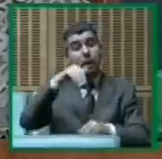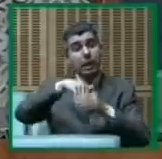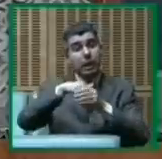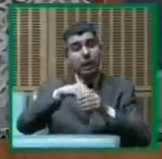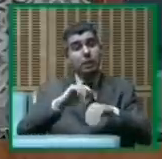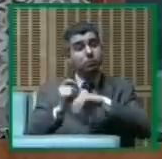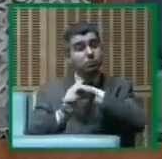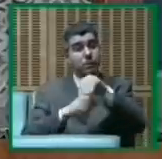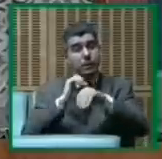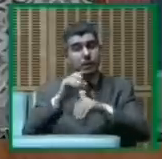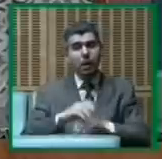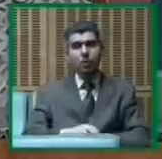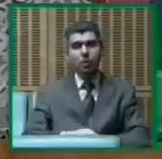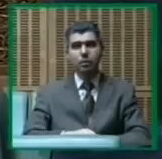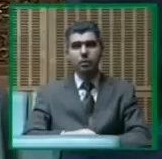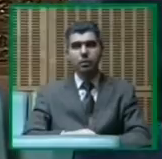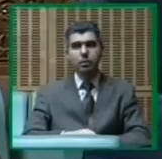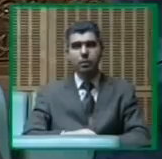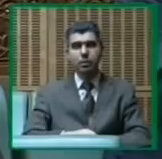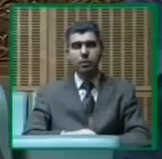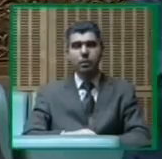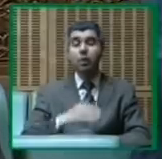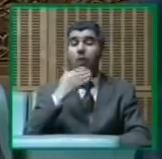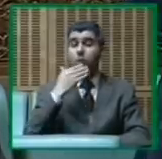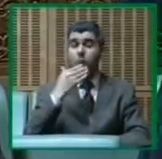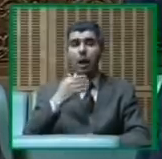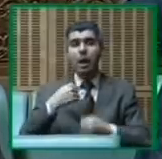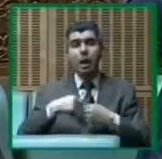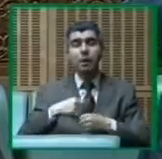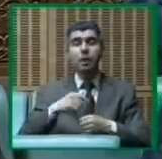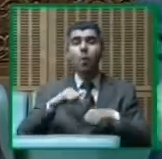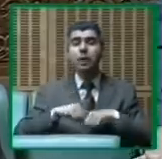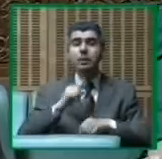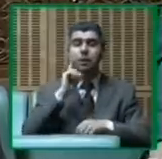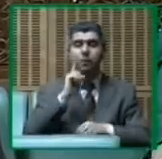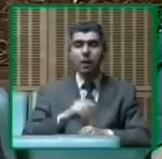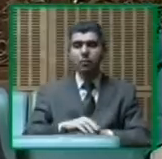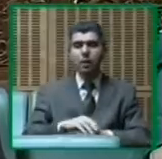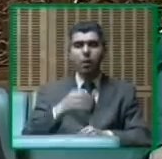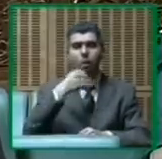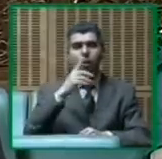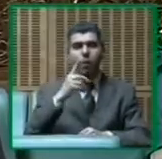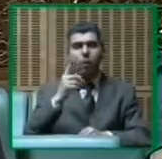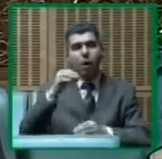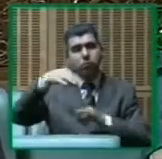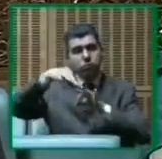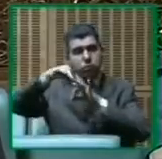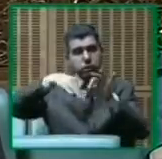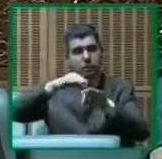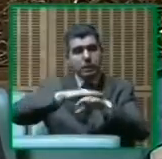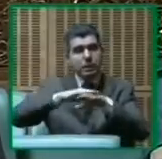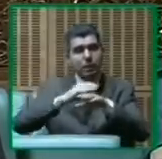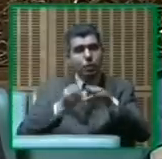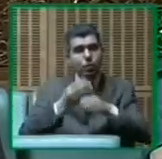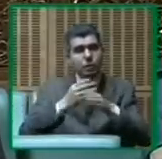استاذ سيد الدلاوي. شكرا السيد الرئيس. السيده الوزيره، ما هي المعايير والمقاييس المعتمده لتزويد